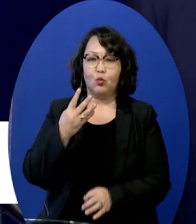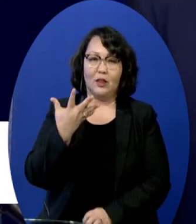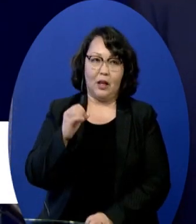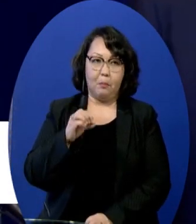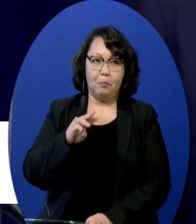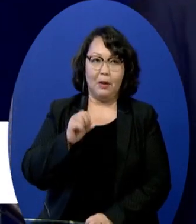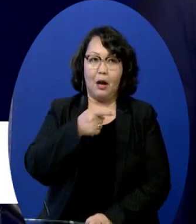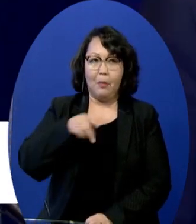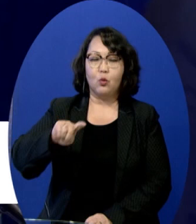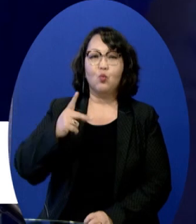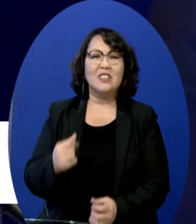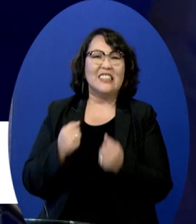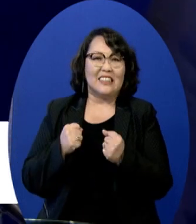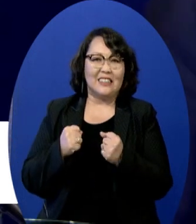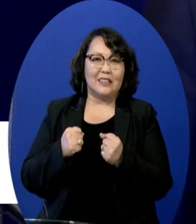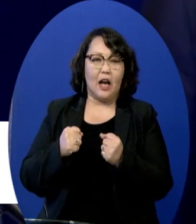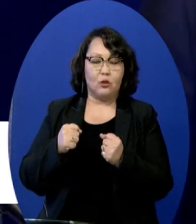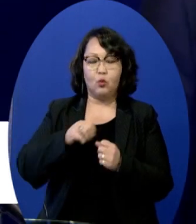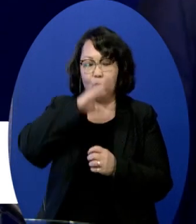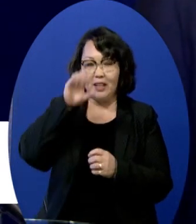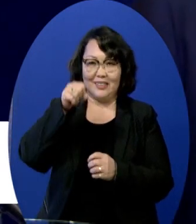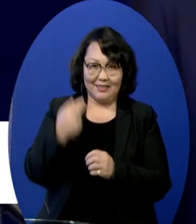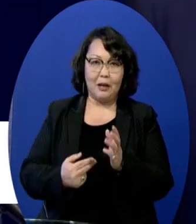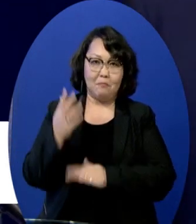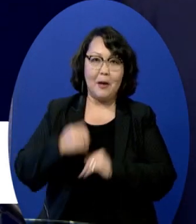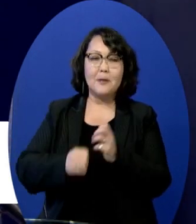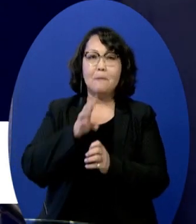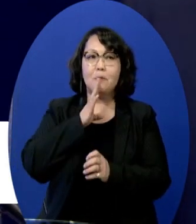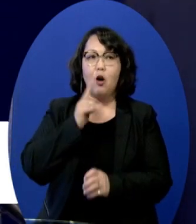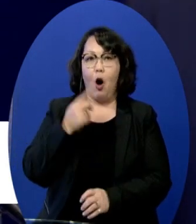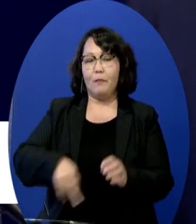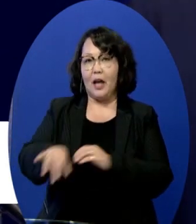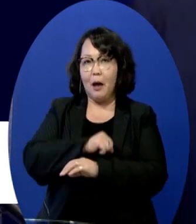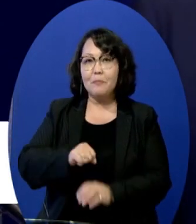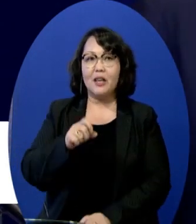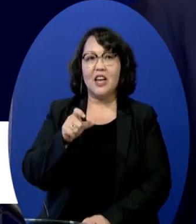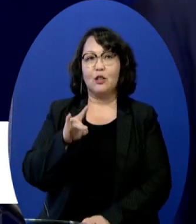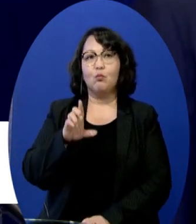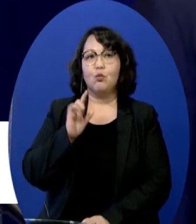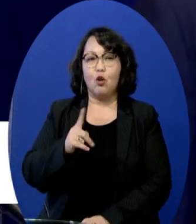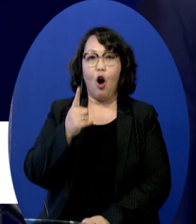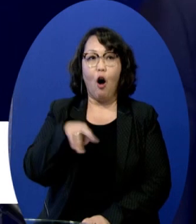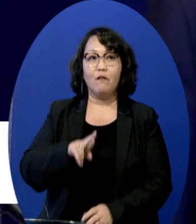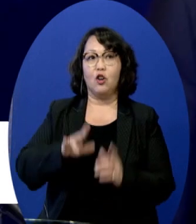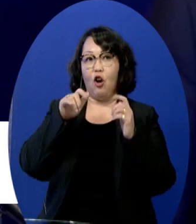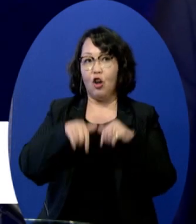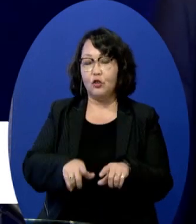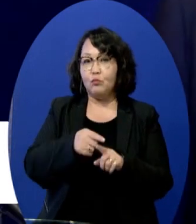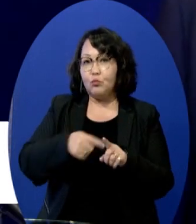станцыг шинээр барина. Эрдэнэ бүрэнд Ховд аймгийн Эрдэнэ бүрэн сумд ховд гол дээр 90 мегаваттын усан цахилгаан